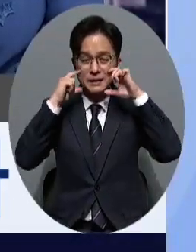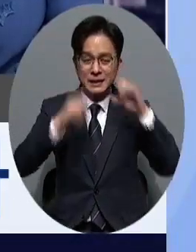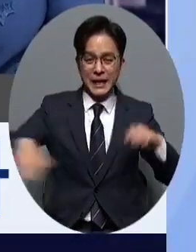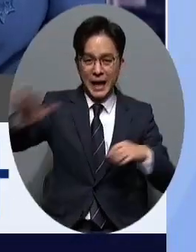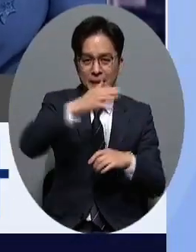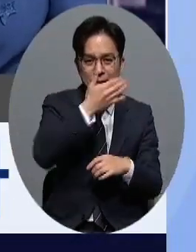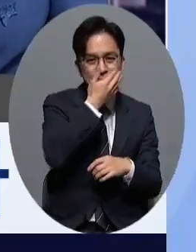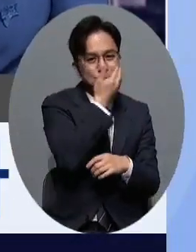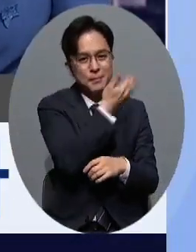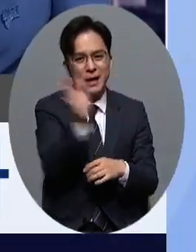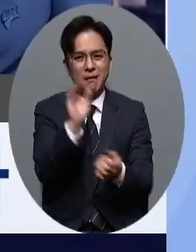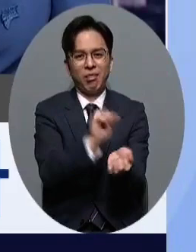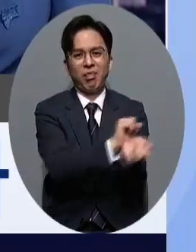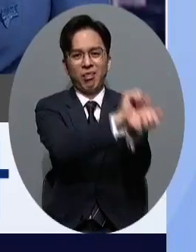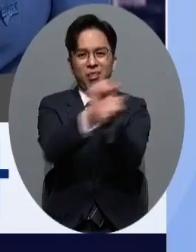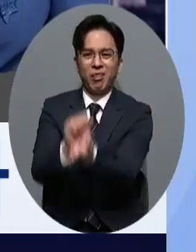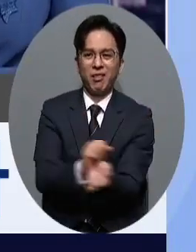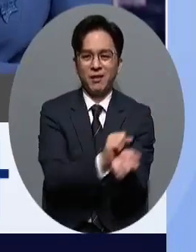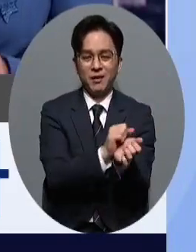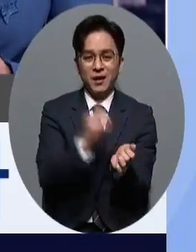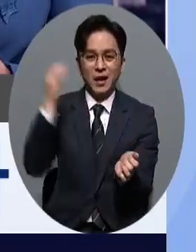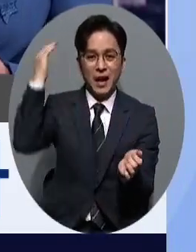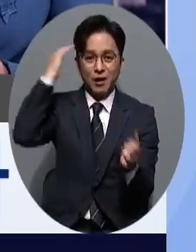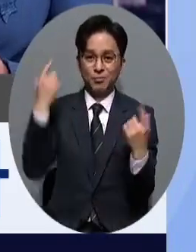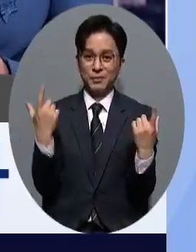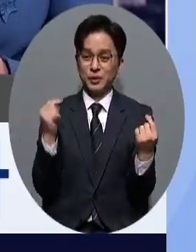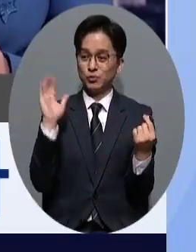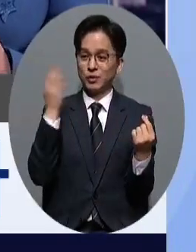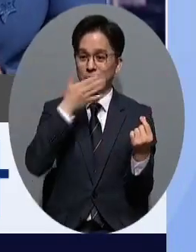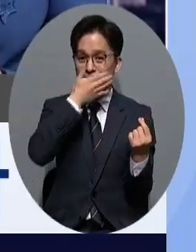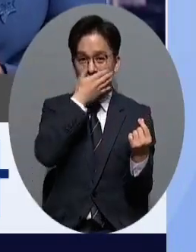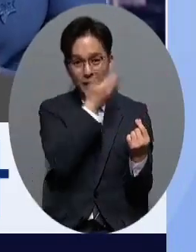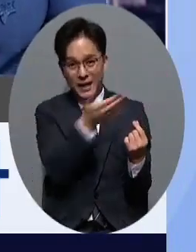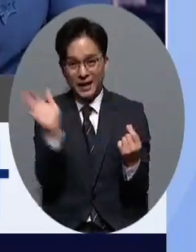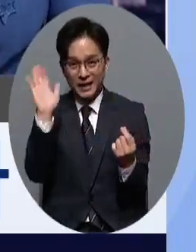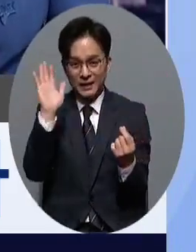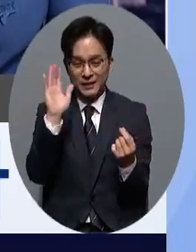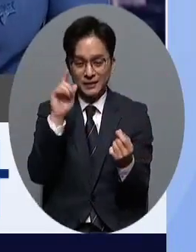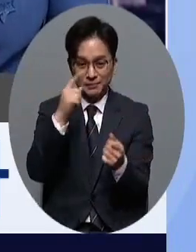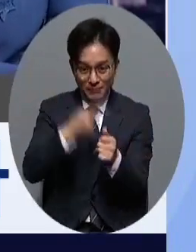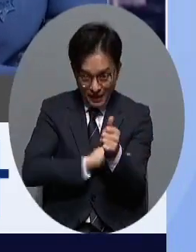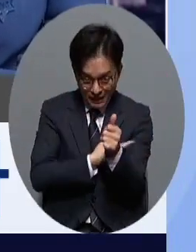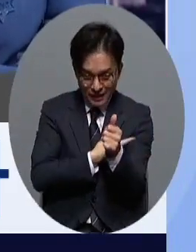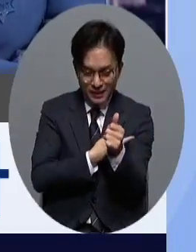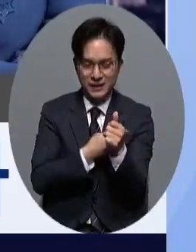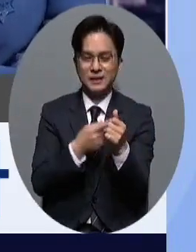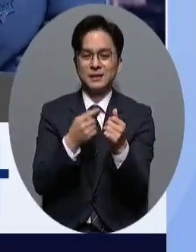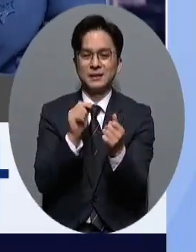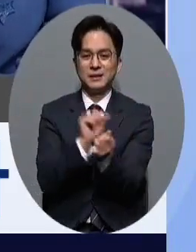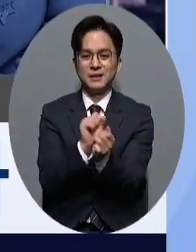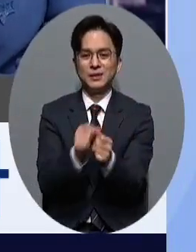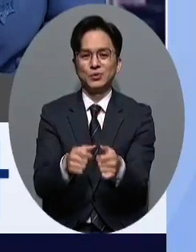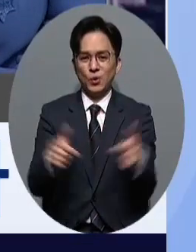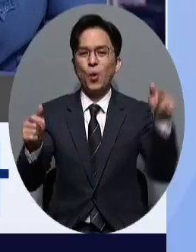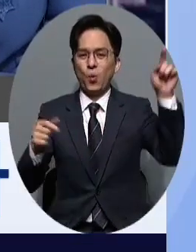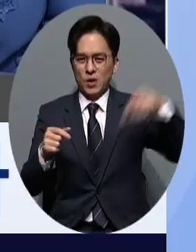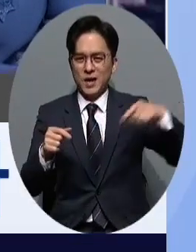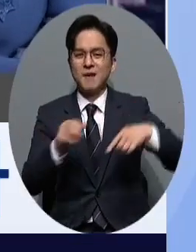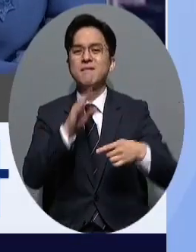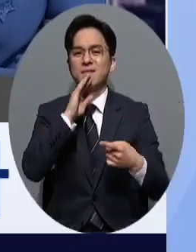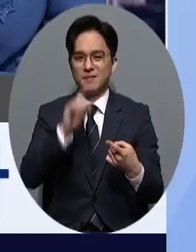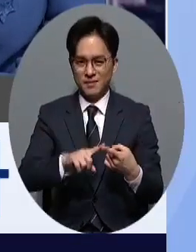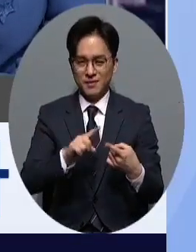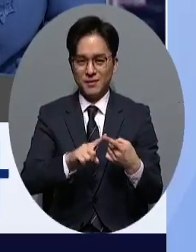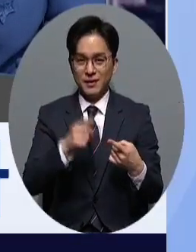감염이 되고 국내도 마찬가지로 이제 방역 완화로 인해서 많은 분들이 접촉을 하니까 확진자는 좀 늘 수 있습니다. 네.